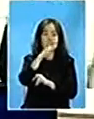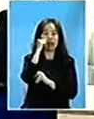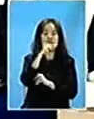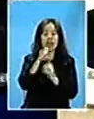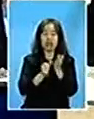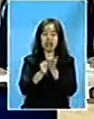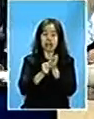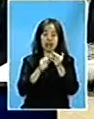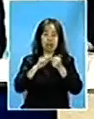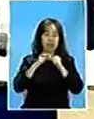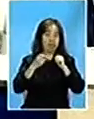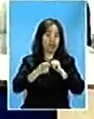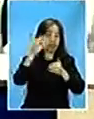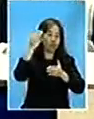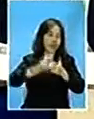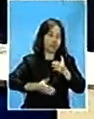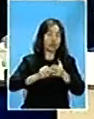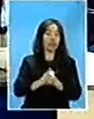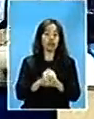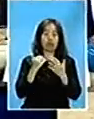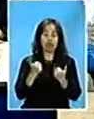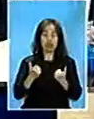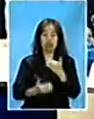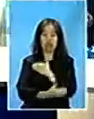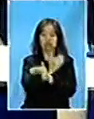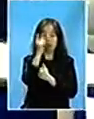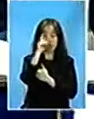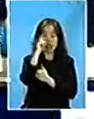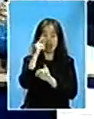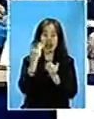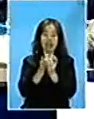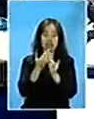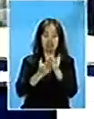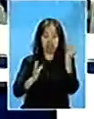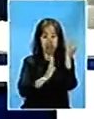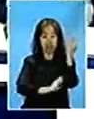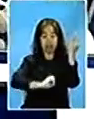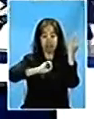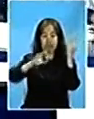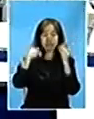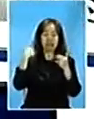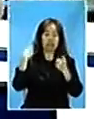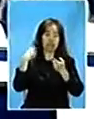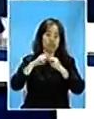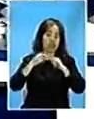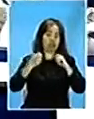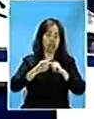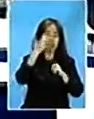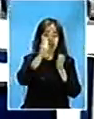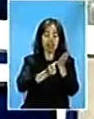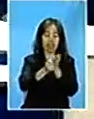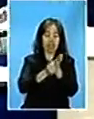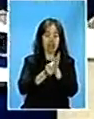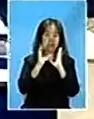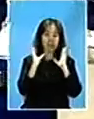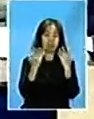แก้ปัญหาได้สำเร็จเพราะฉะนั้นโอกาสที่จะเสียดินแดนใต้เนี่ยมีสูงครับท่านประธานถ้าไม่รีบแก้ไขเพราะฉะ